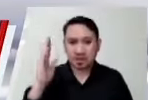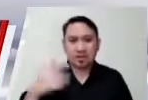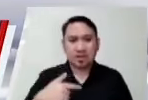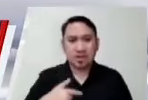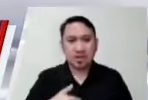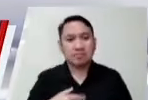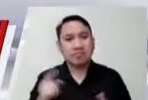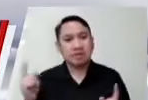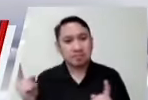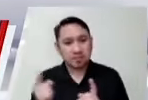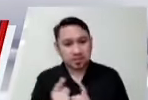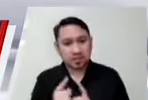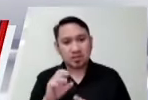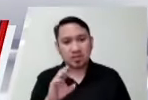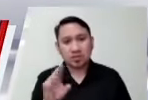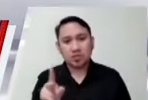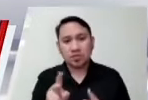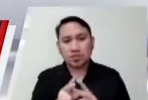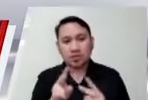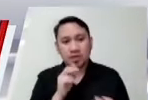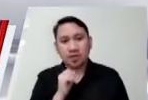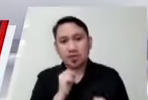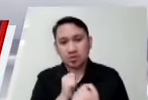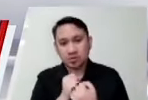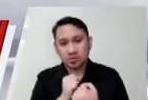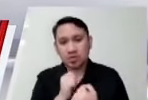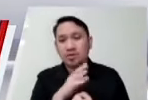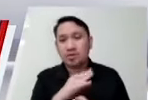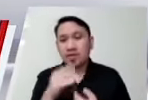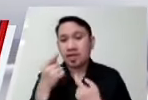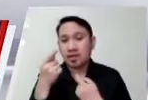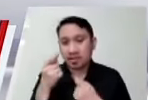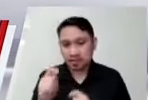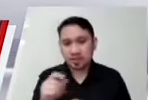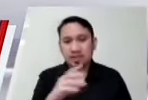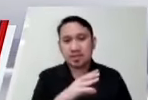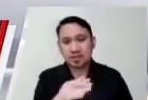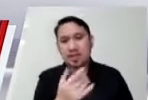Grabe po yung support na natanggap ko at yung tiwala and yung pagmamahal po na binigay niya sa akin po.